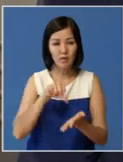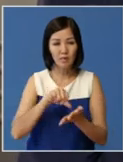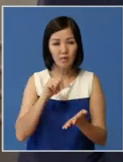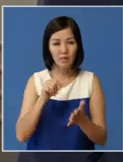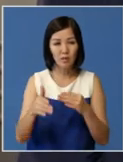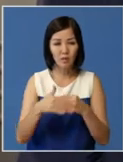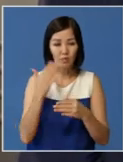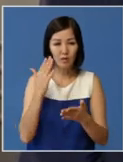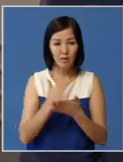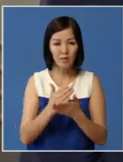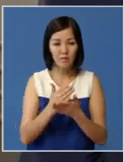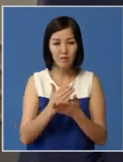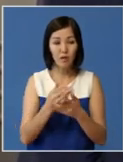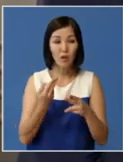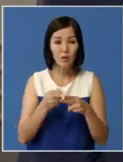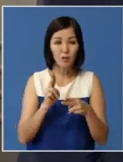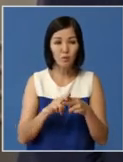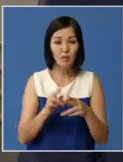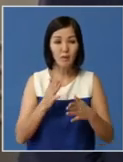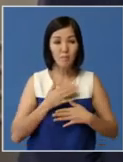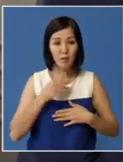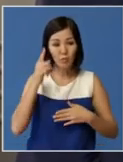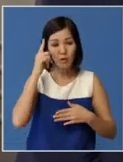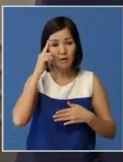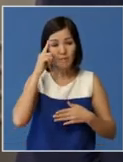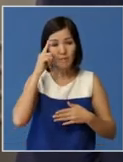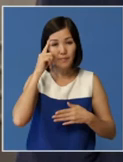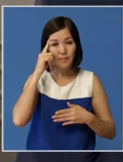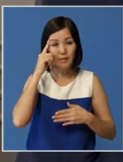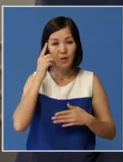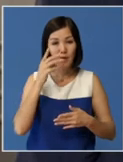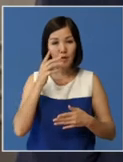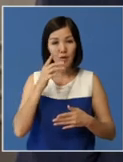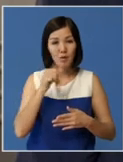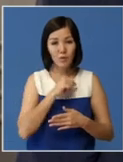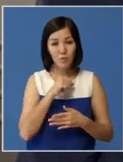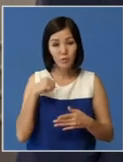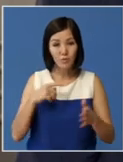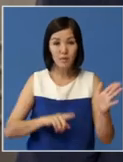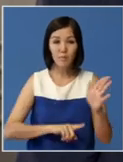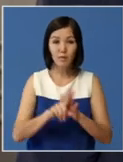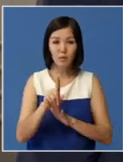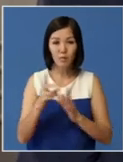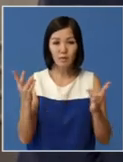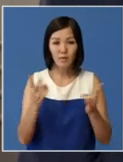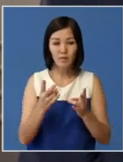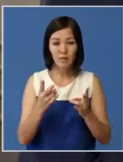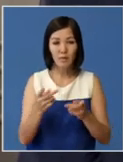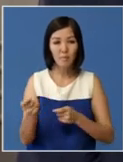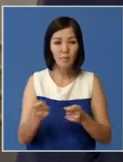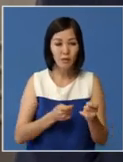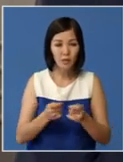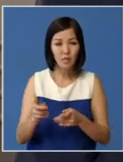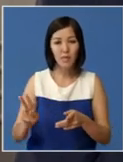жауапқа тартылып жатыр. Сондықтан да мен ойлаймын, осыны біз өзімізден бастауымыз керек, басшыларымыздан бастауымыз керек.